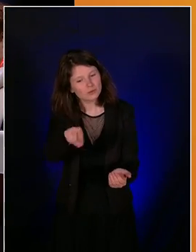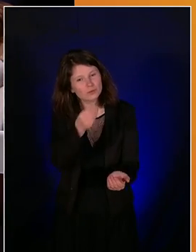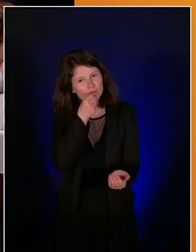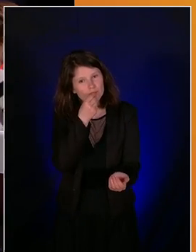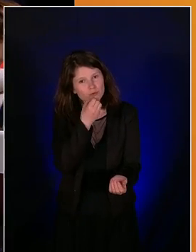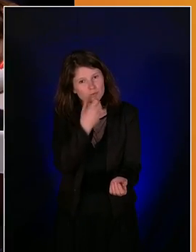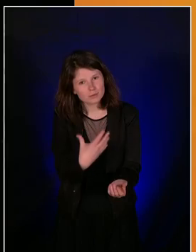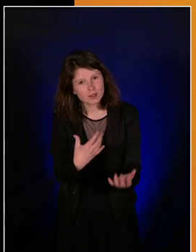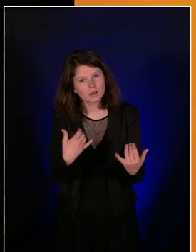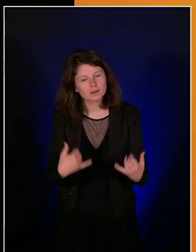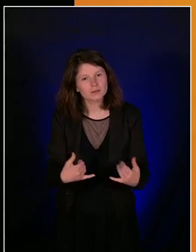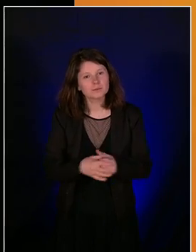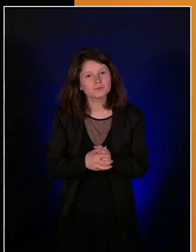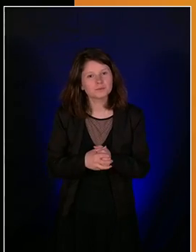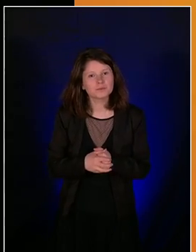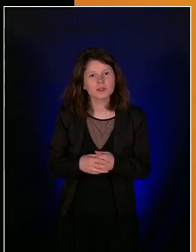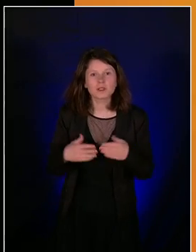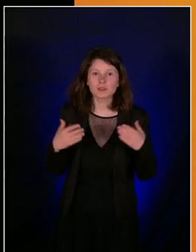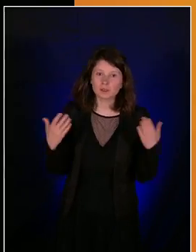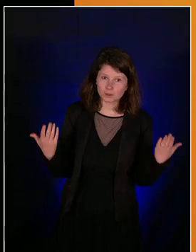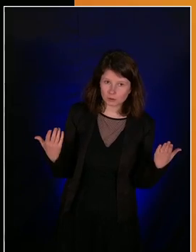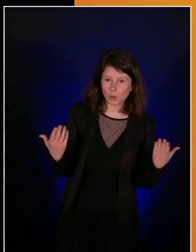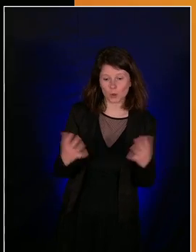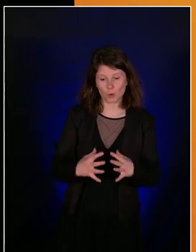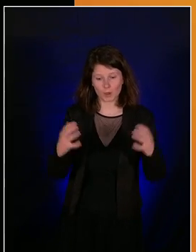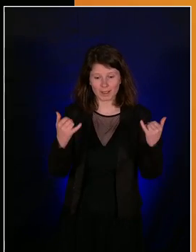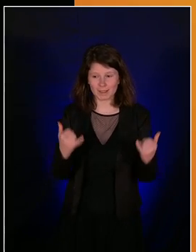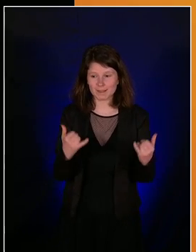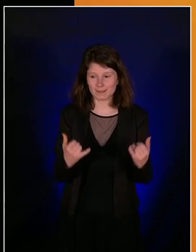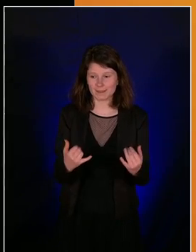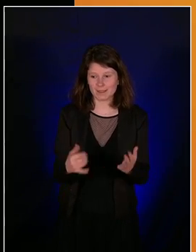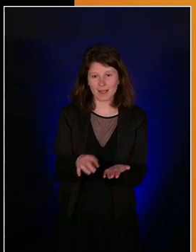congrès on peut dire que les lentilles c'est la